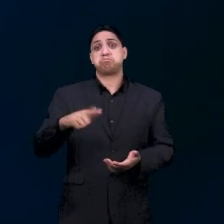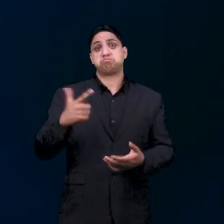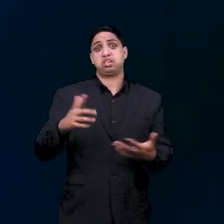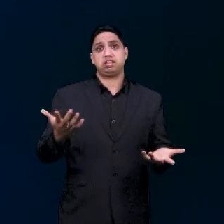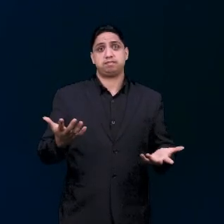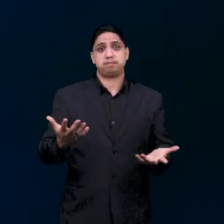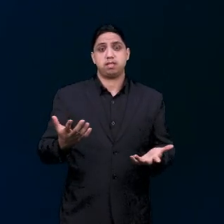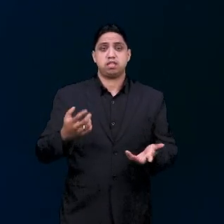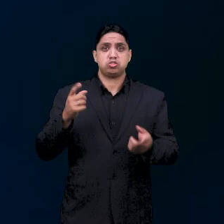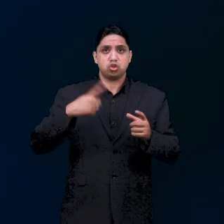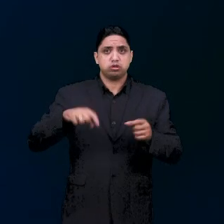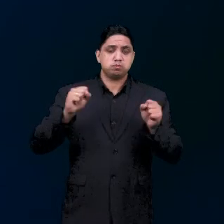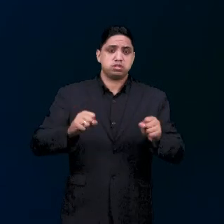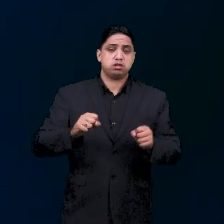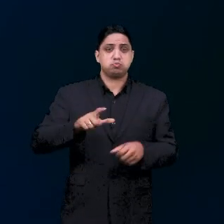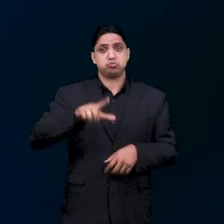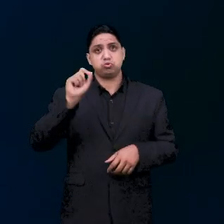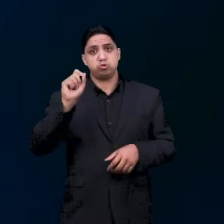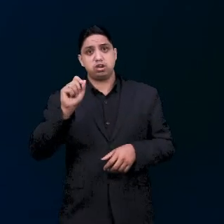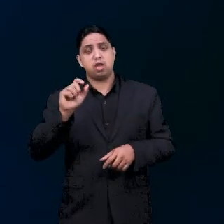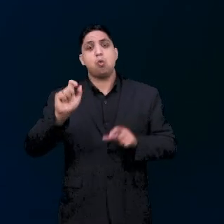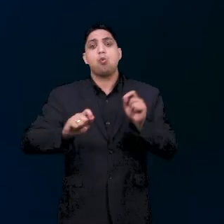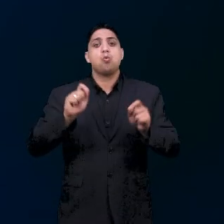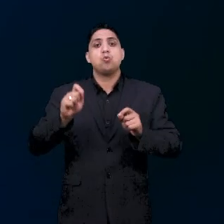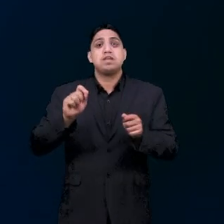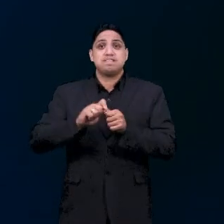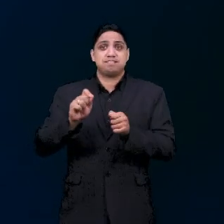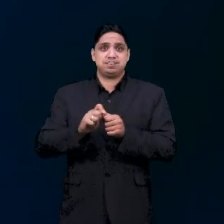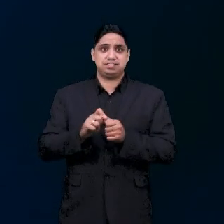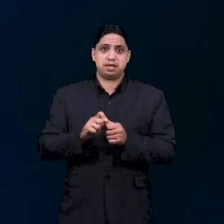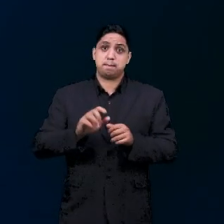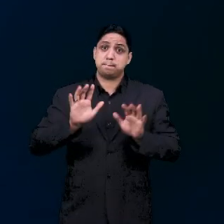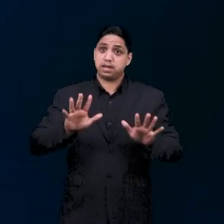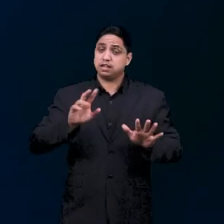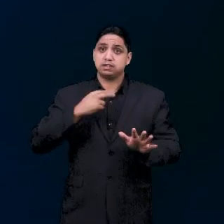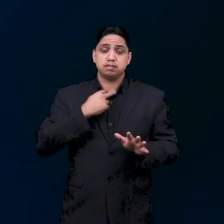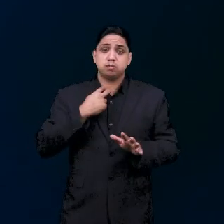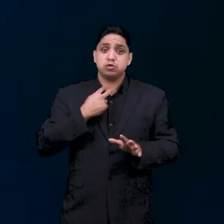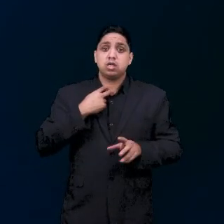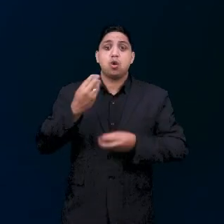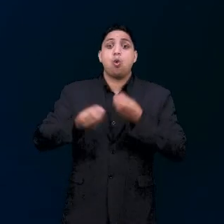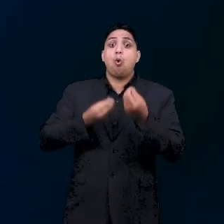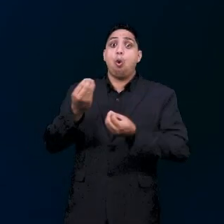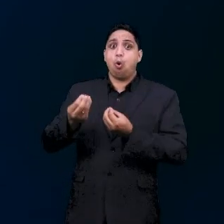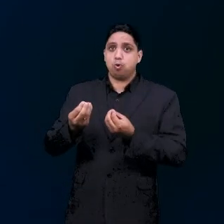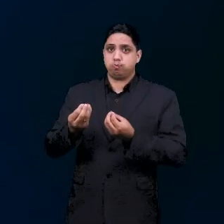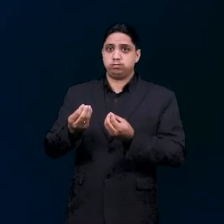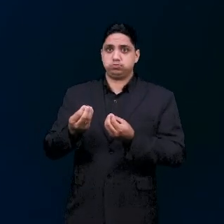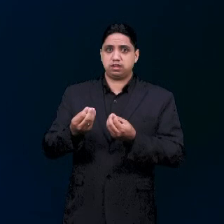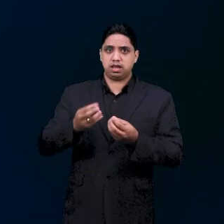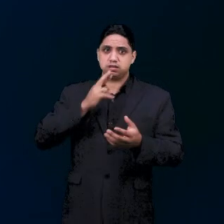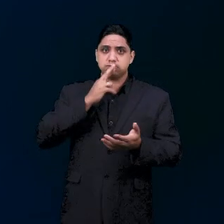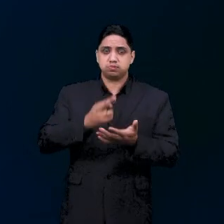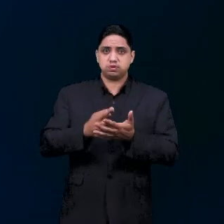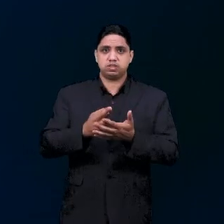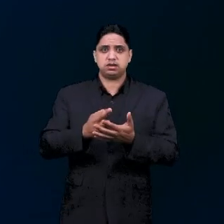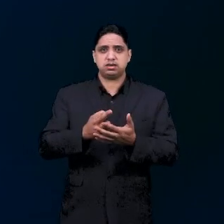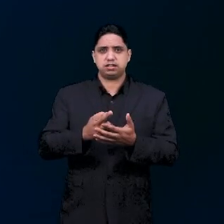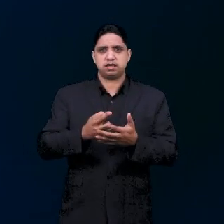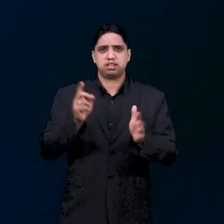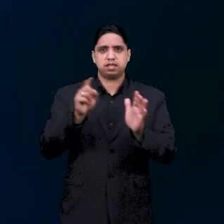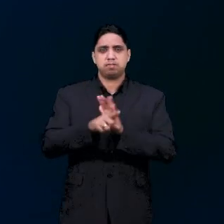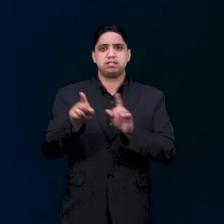Et nous pouvons choisir ce que nous voulons s'aimer, mais nous ne pouvons pas